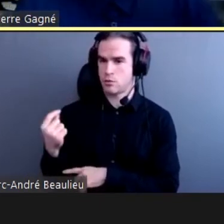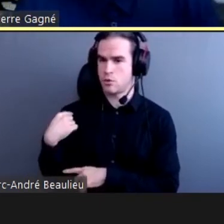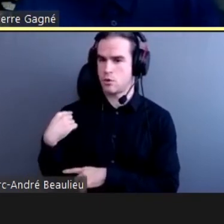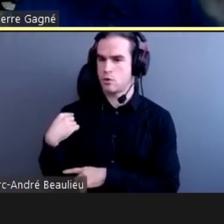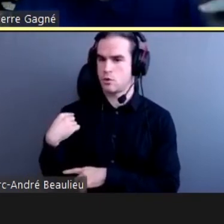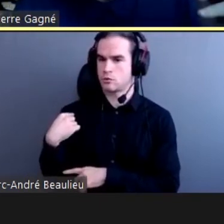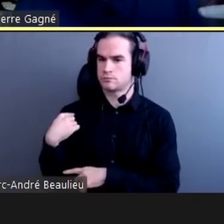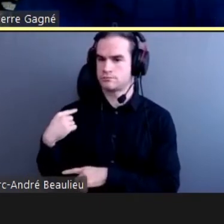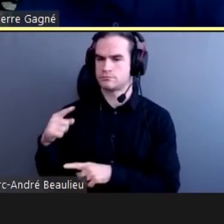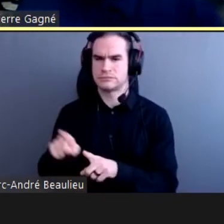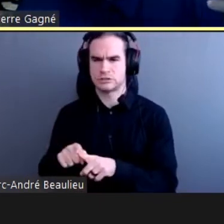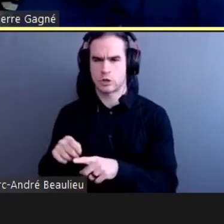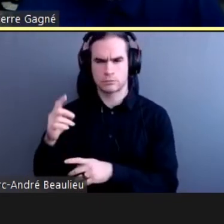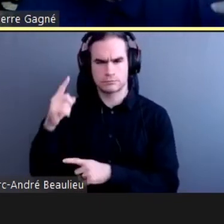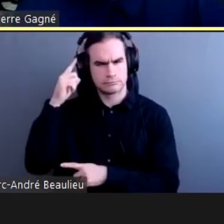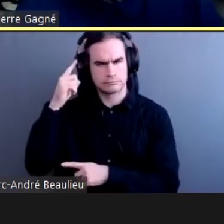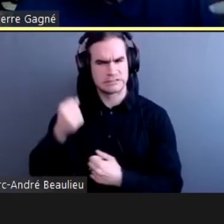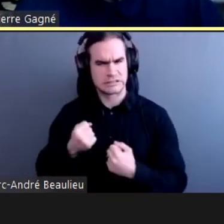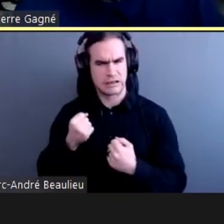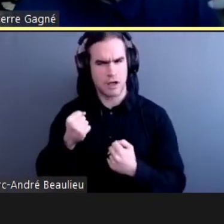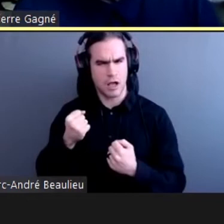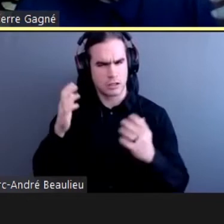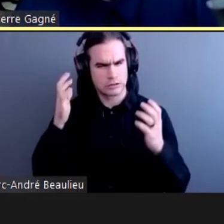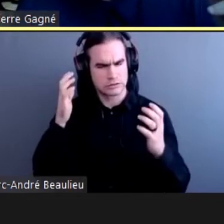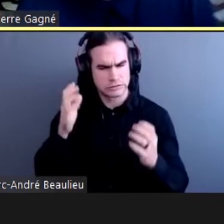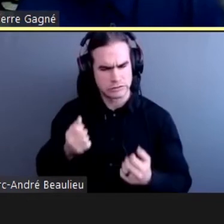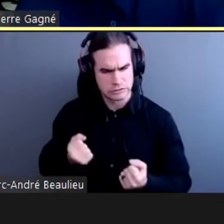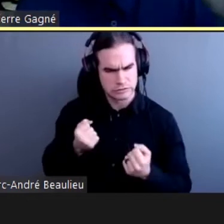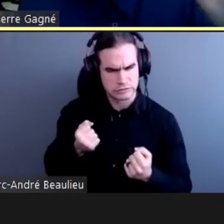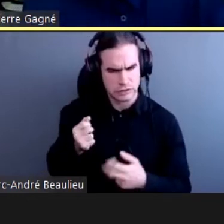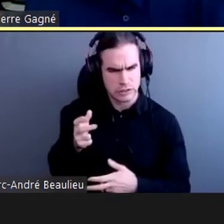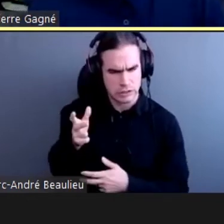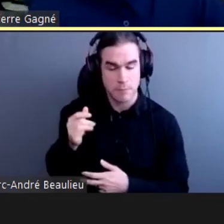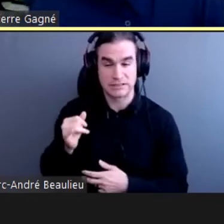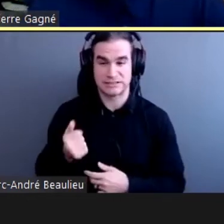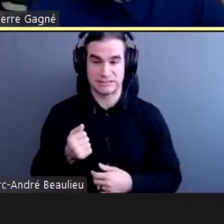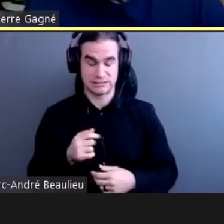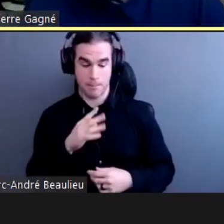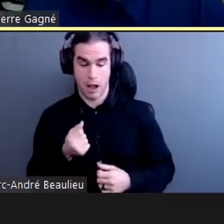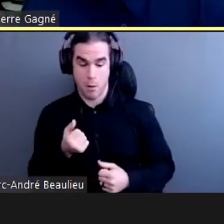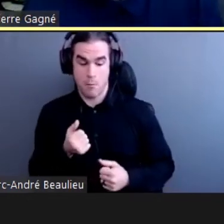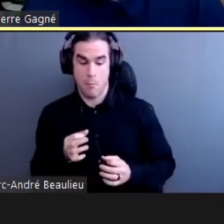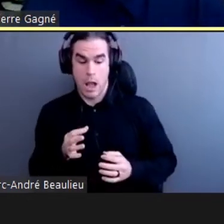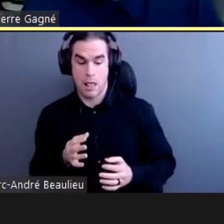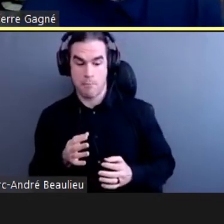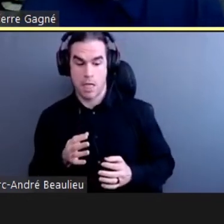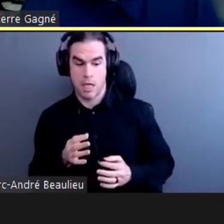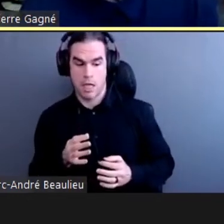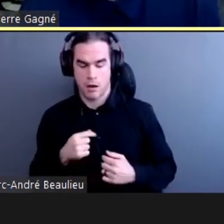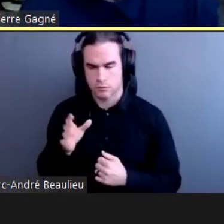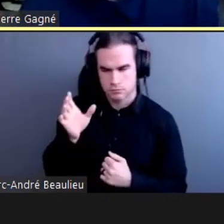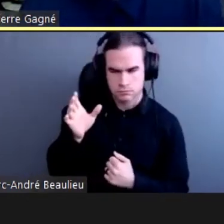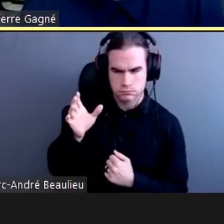de la suppléance cognitive pour remplacer les sons qu'on n'entend pas. Mais si quelqu'un parle un peu plus lentement, bien, ça nous permet